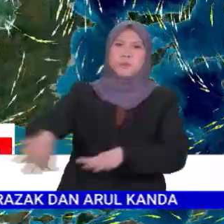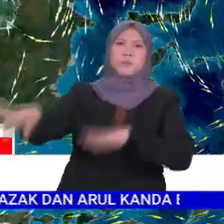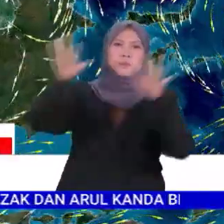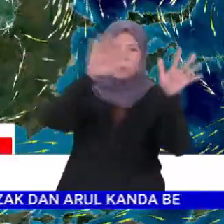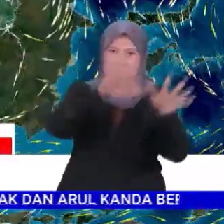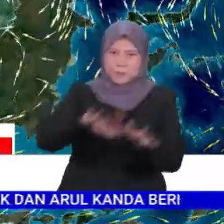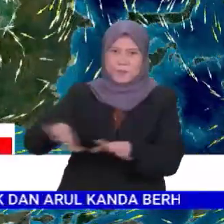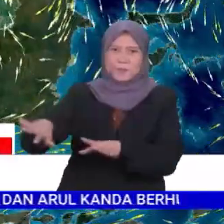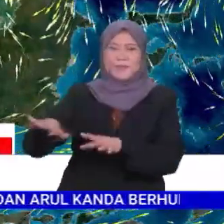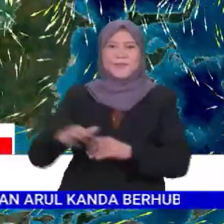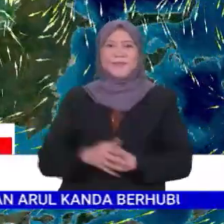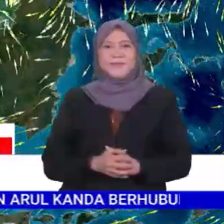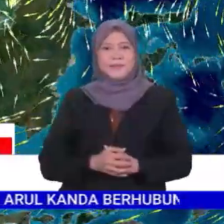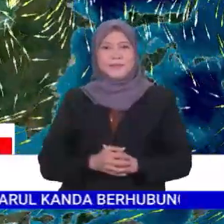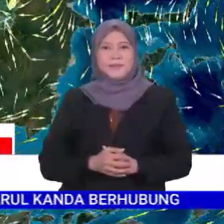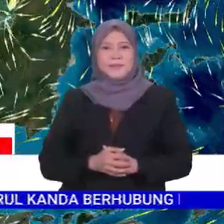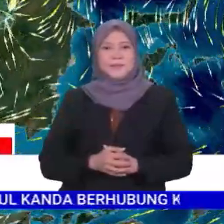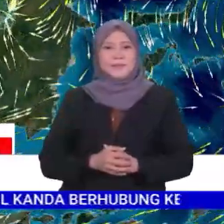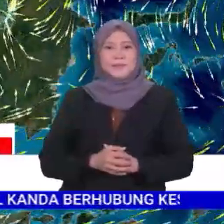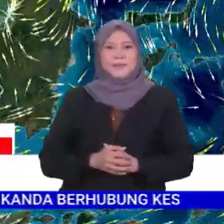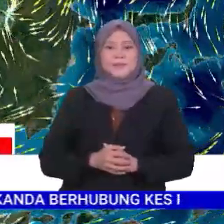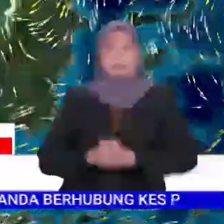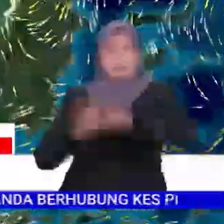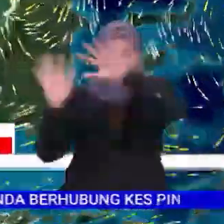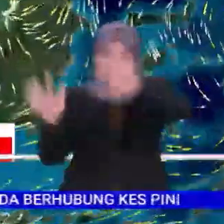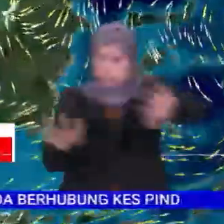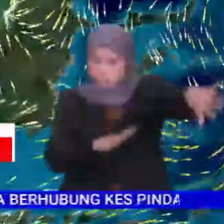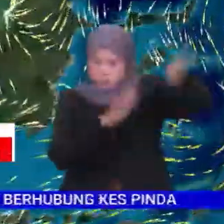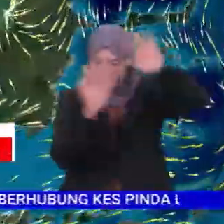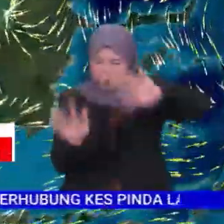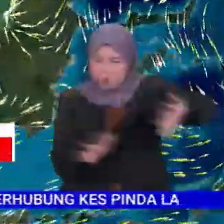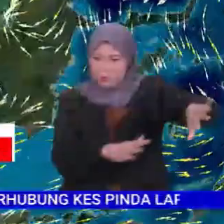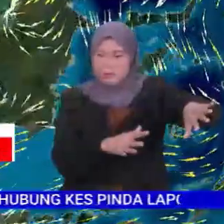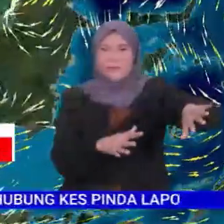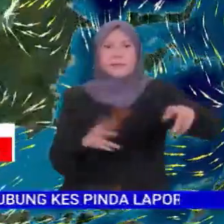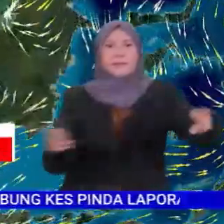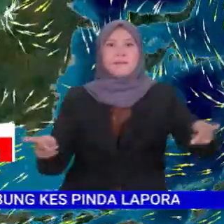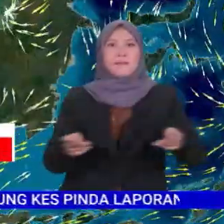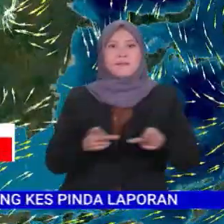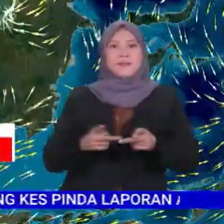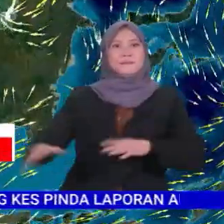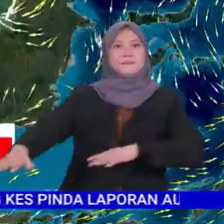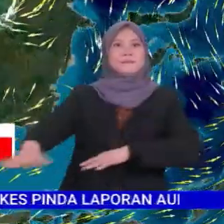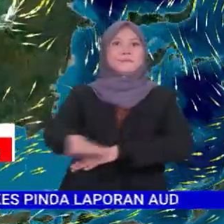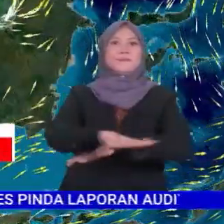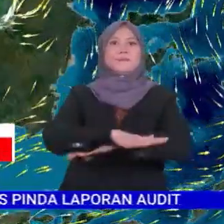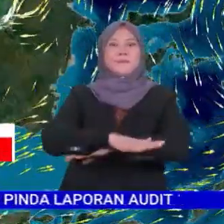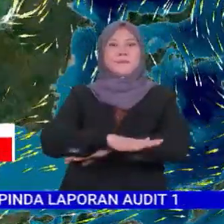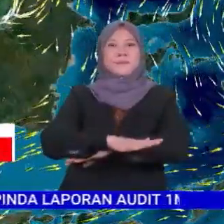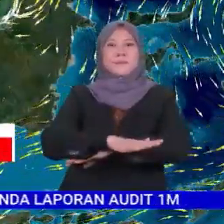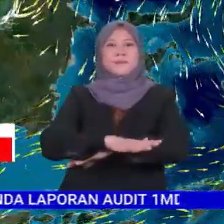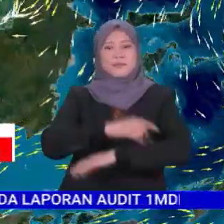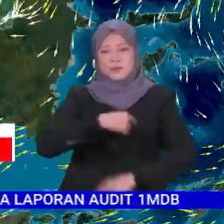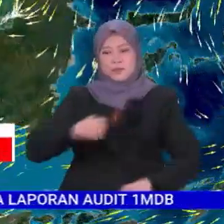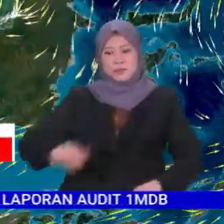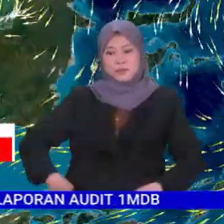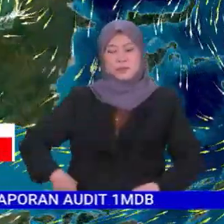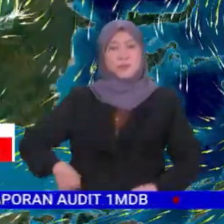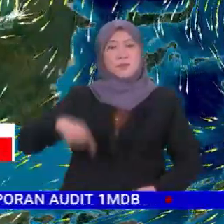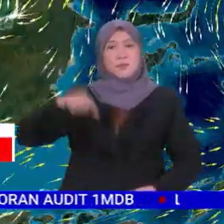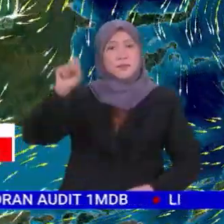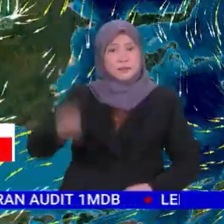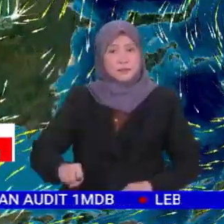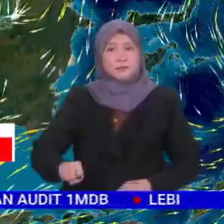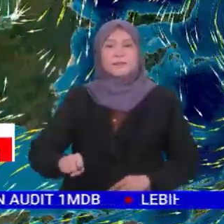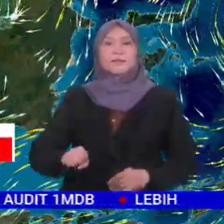ketika ini dan ianya sedikit banyak telah menjejaskan khususnya kawasan perairan di sekitar Laut China Selatan ini dengan kelajuan